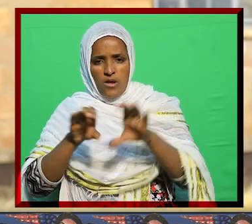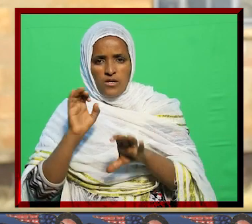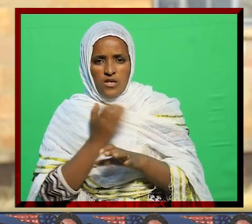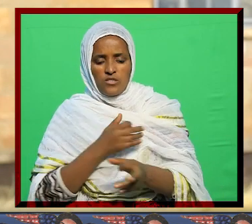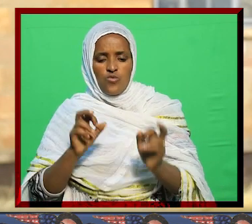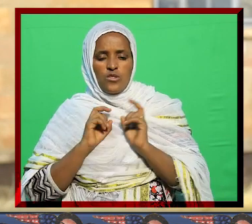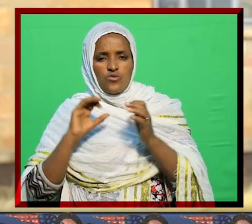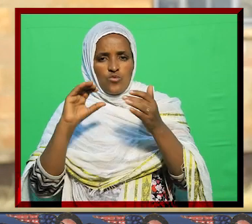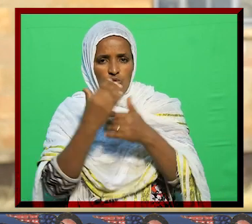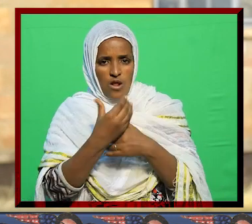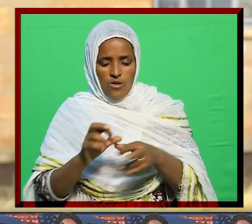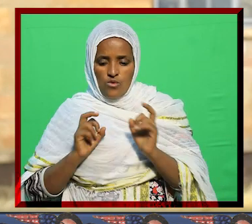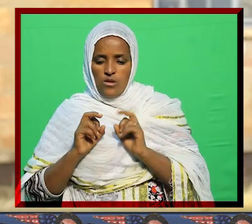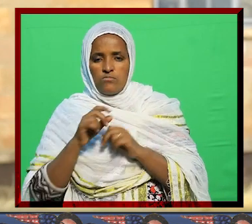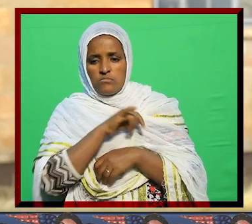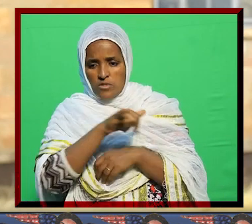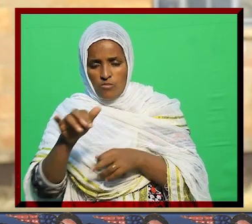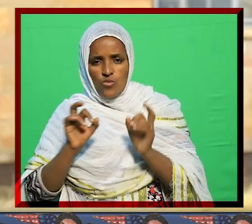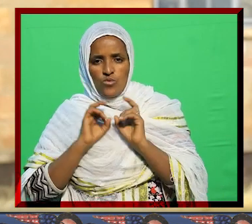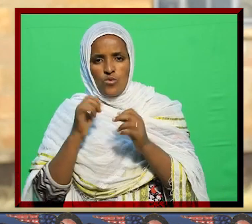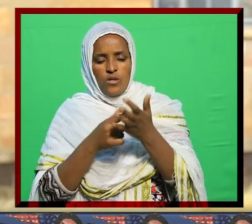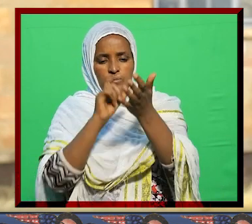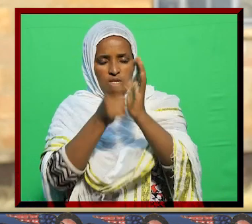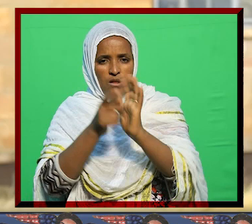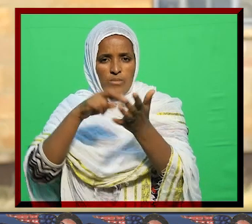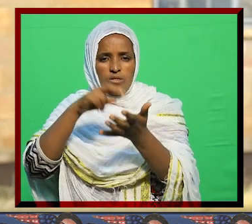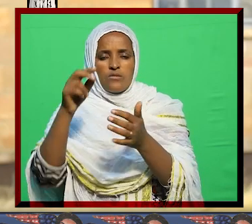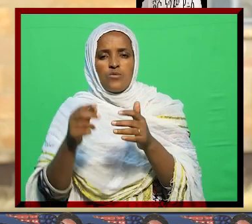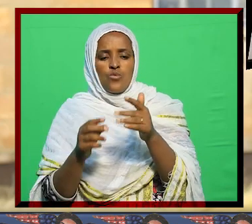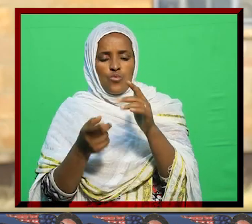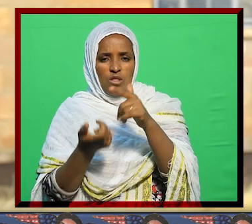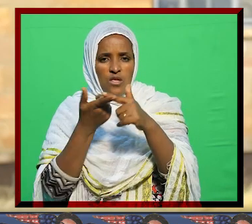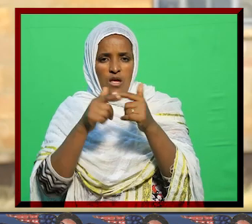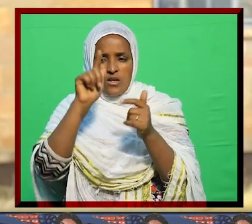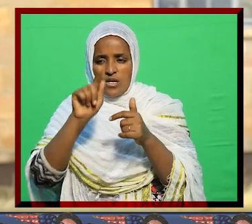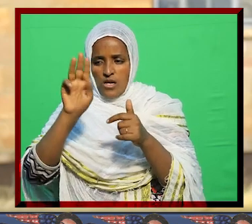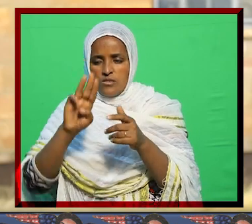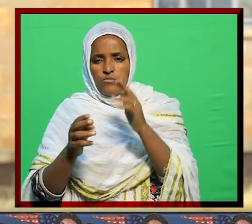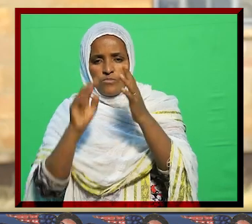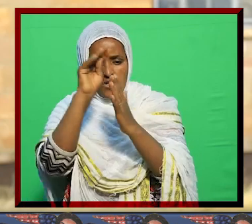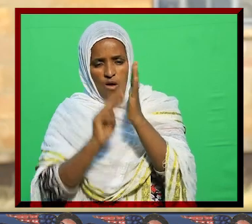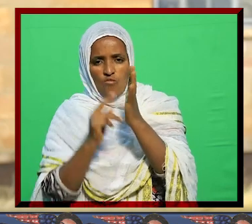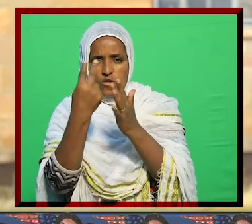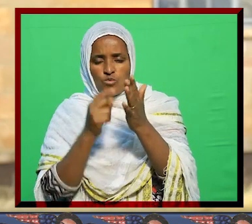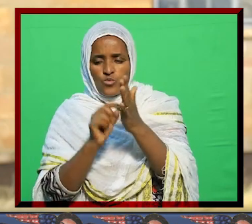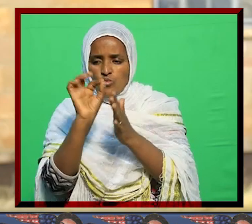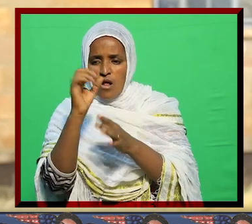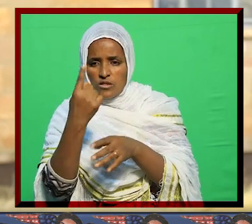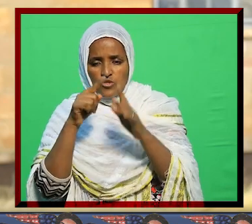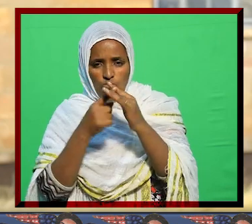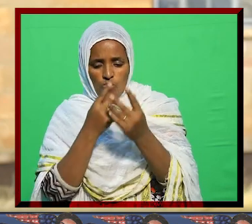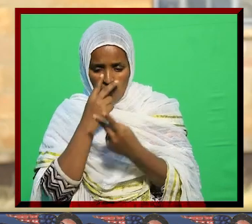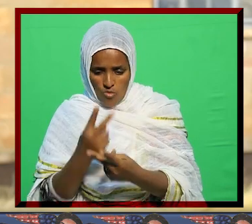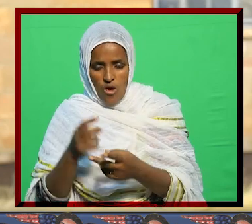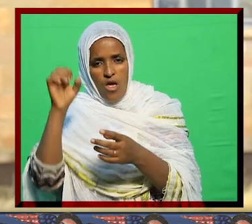ማድረጋችን ህይወታችንን ህይወታቸው ይሆናል፣ ህይወታቸው ህይወታችን ይሆናል። ለምሳሌ ባነሳ በዚህ በአንደኛ ሁለተኛ ነገስት ምዕራፍ 2 ላይ ቁጥር 1